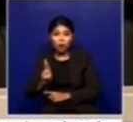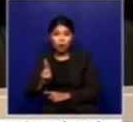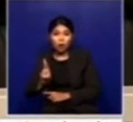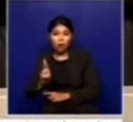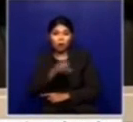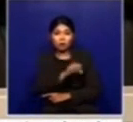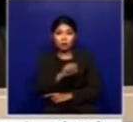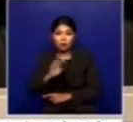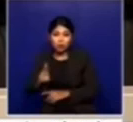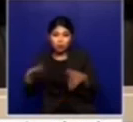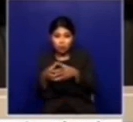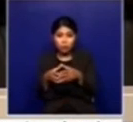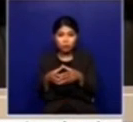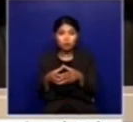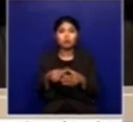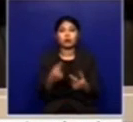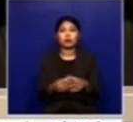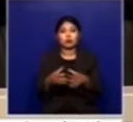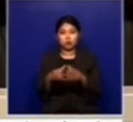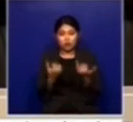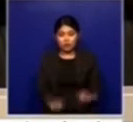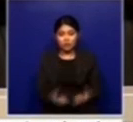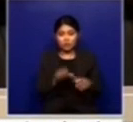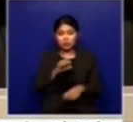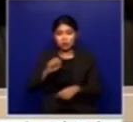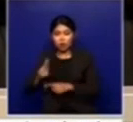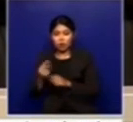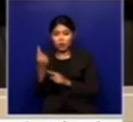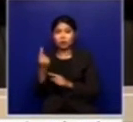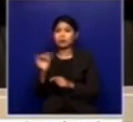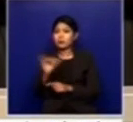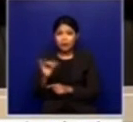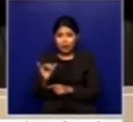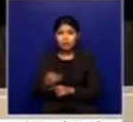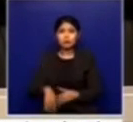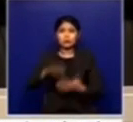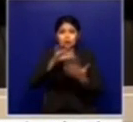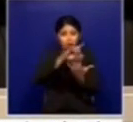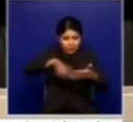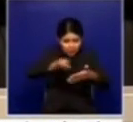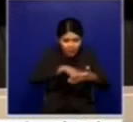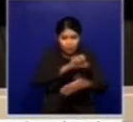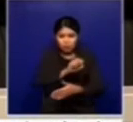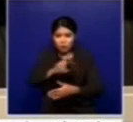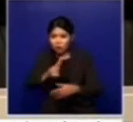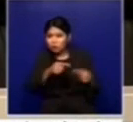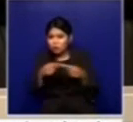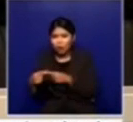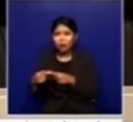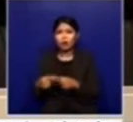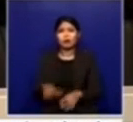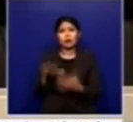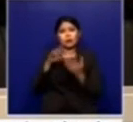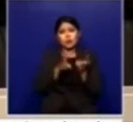จริงแต่สสรคนเดียวก็ยังไม่มีเพราะจะต้องไปดำเนินการเลือกสสรกันอีกต่อไปส่วนจะเลือกอย่าง